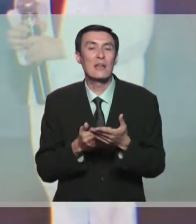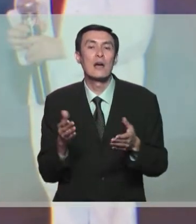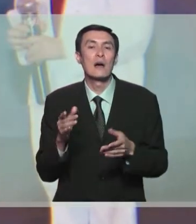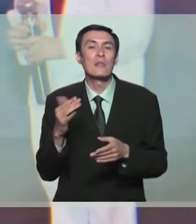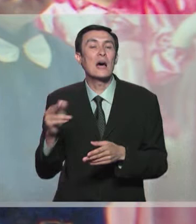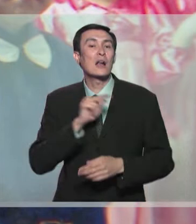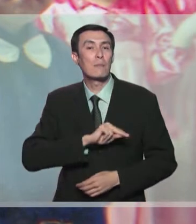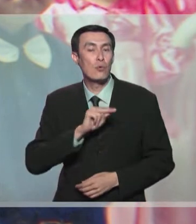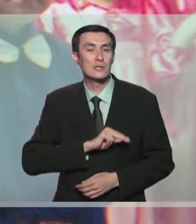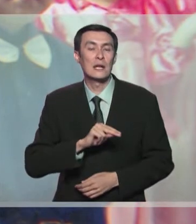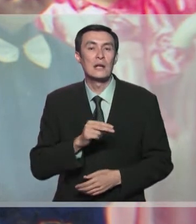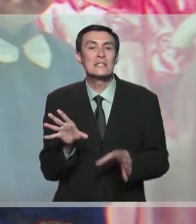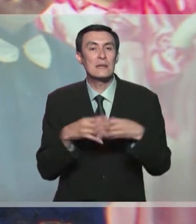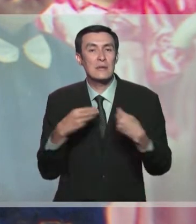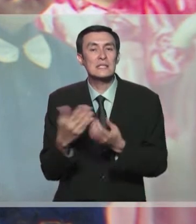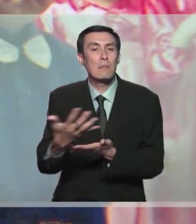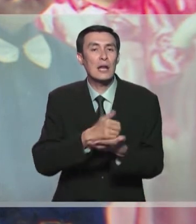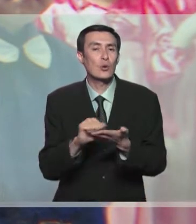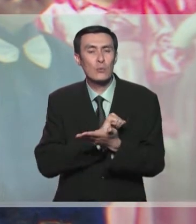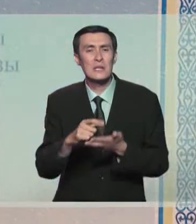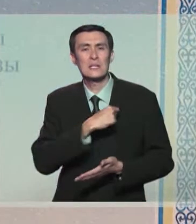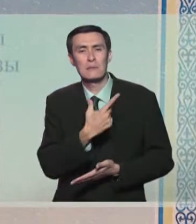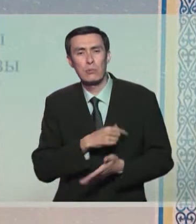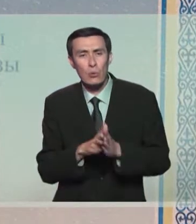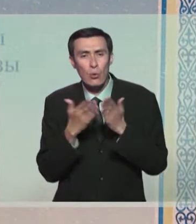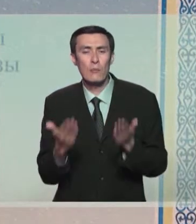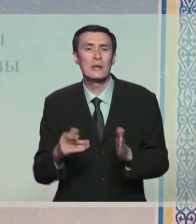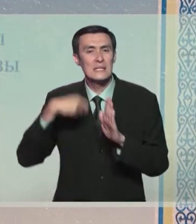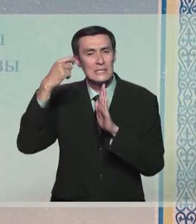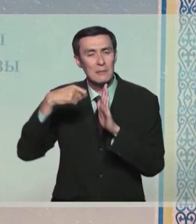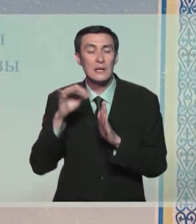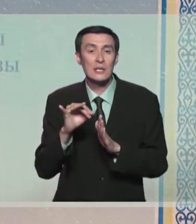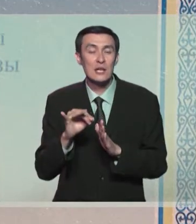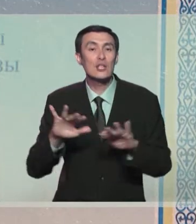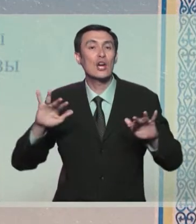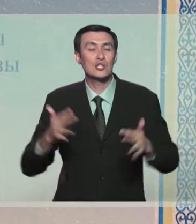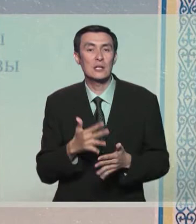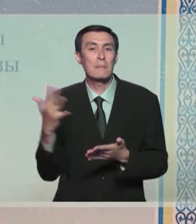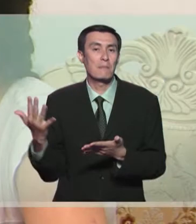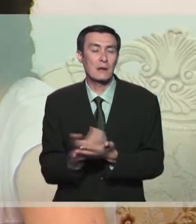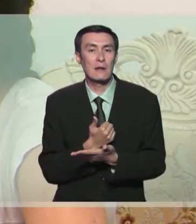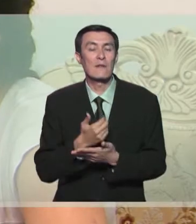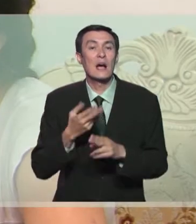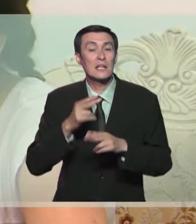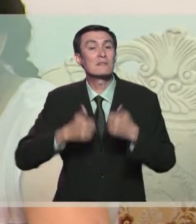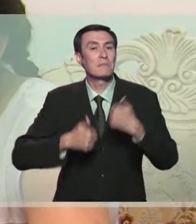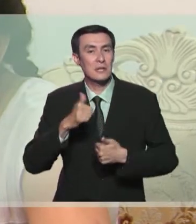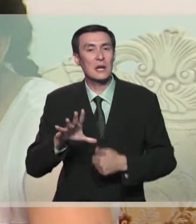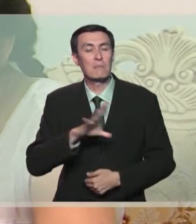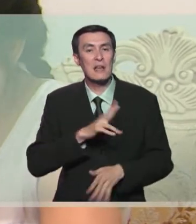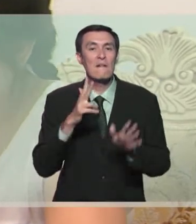работе. Кадыровы собрали документы, дипломы, сделали клип и неожиданно стали лучшими, хотя в соперниках